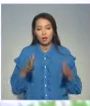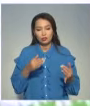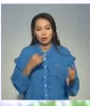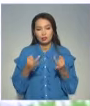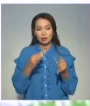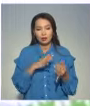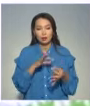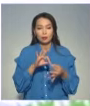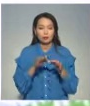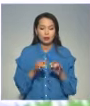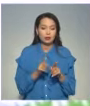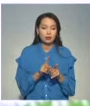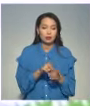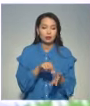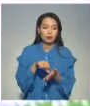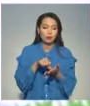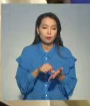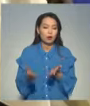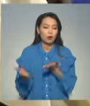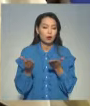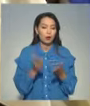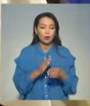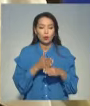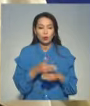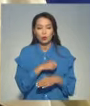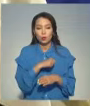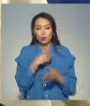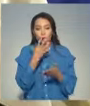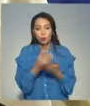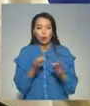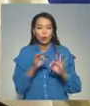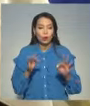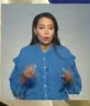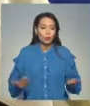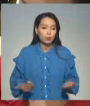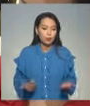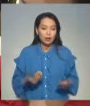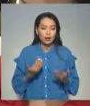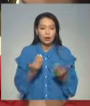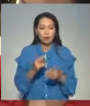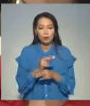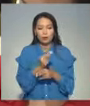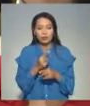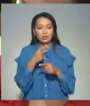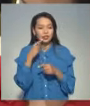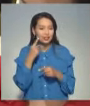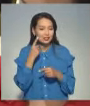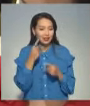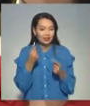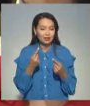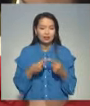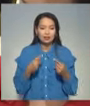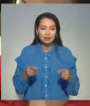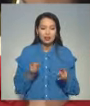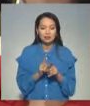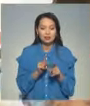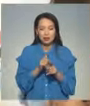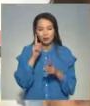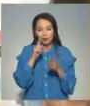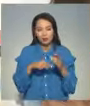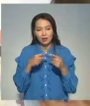Маңызы айрықша іс-шараға арнайы шақырылған қонақтар өздерінің үлгі-өнегелері мен жастардың тәрбиесіне қатысты пікірлері, салихалы ойларын ортаға